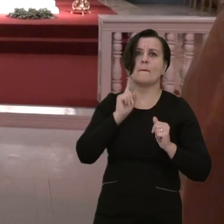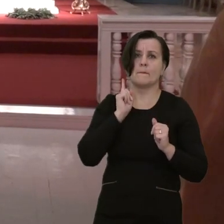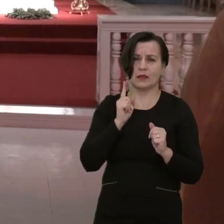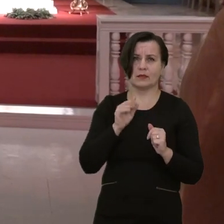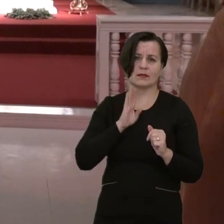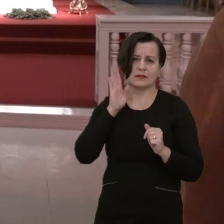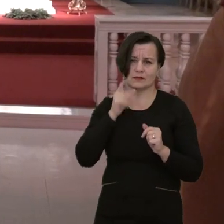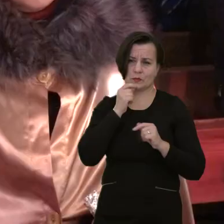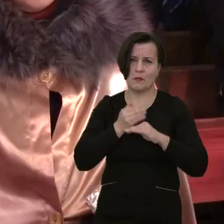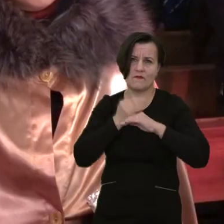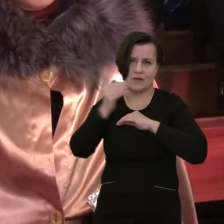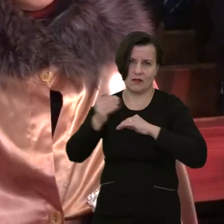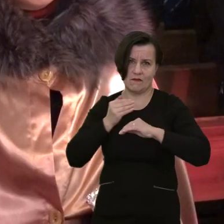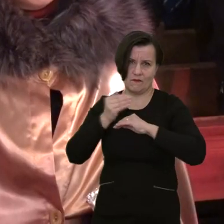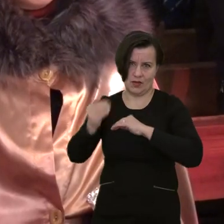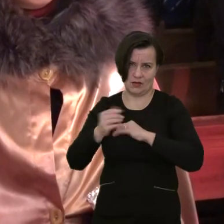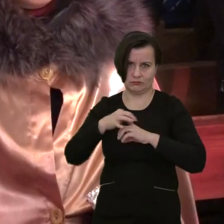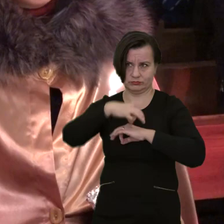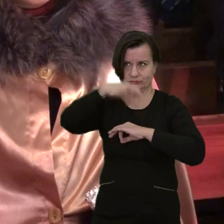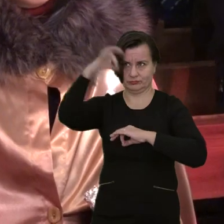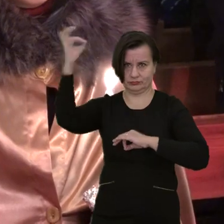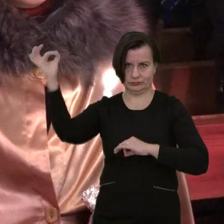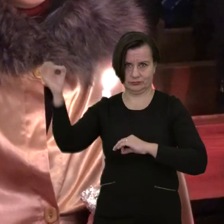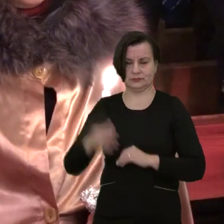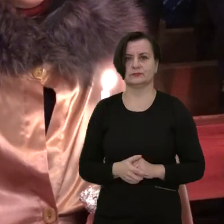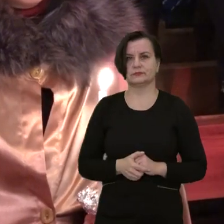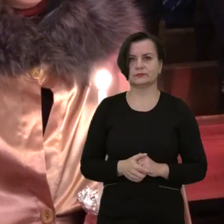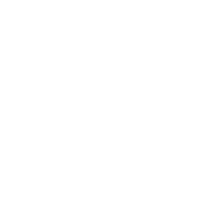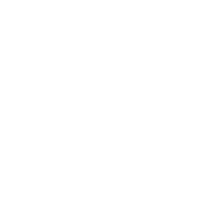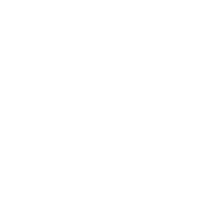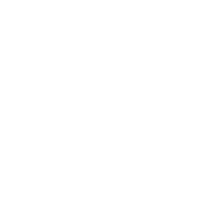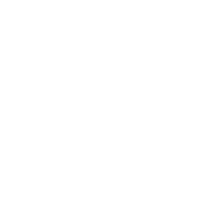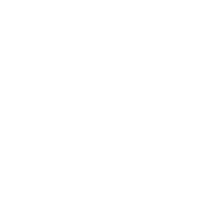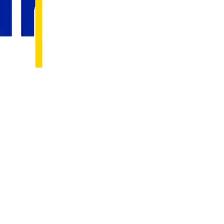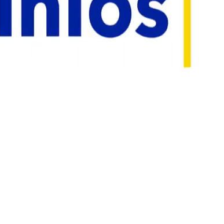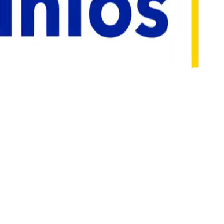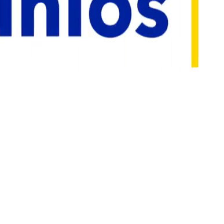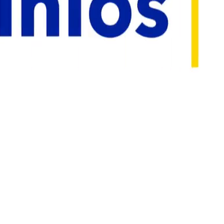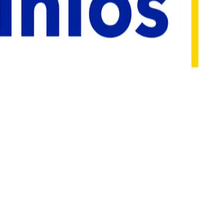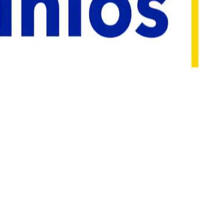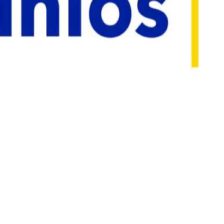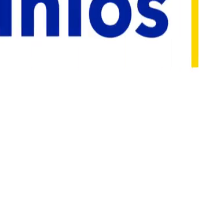bet todėl, kad jį ryte vis pramiega, pateka minutė vėliau.